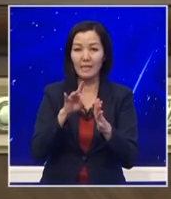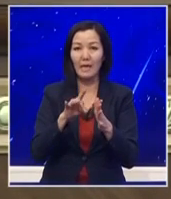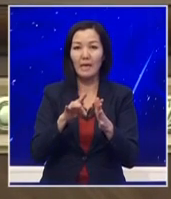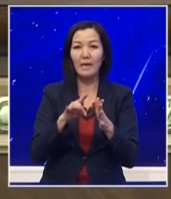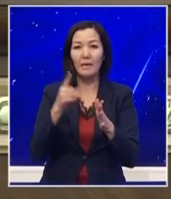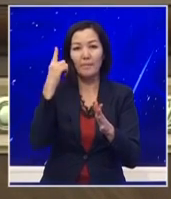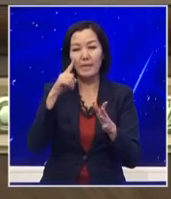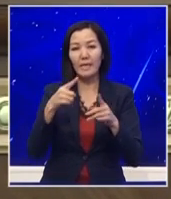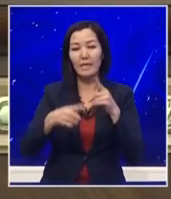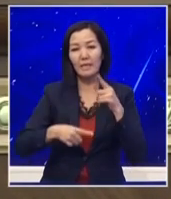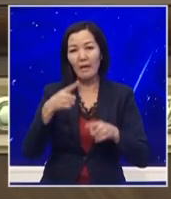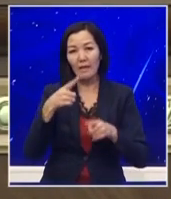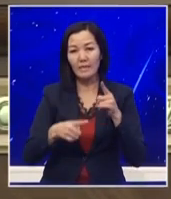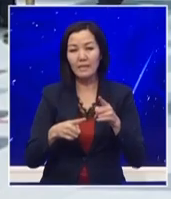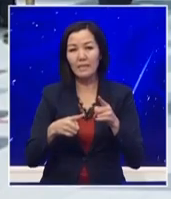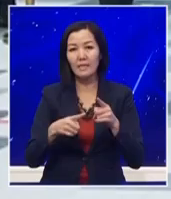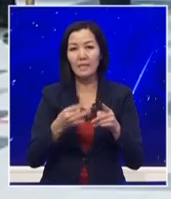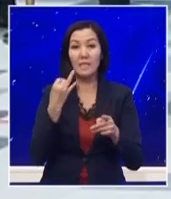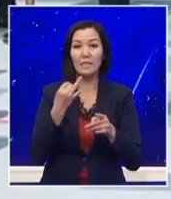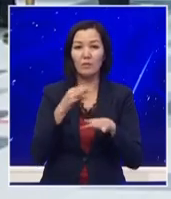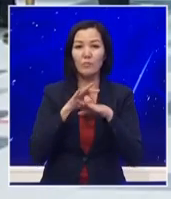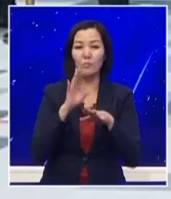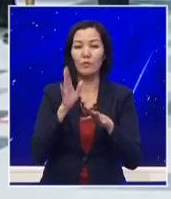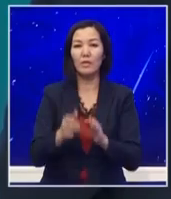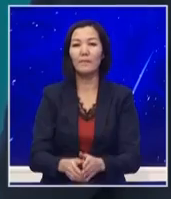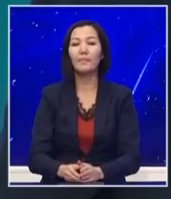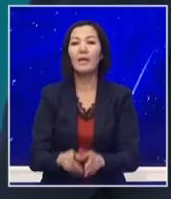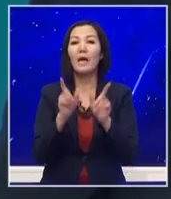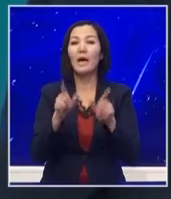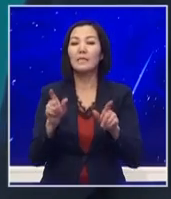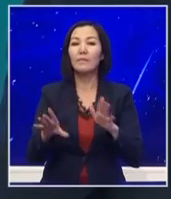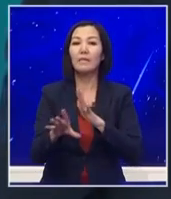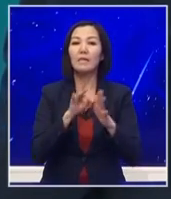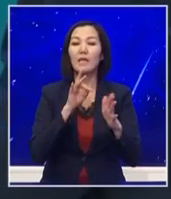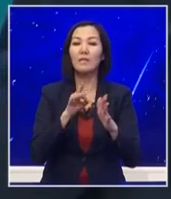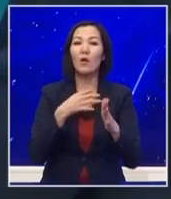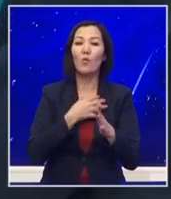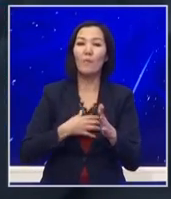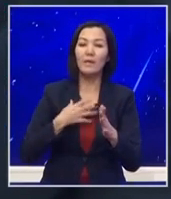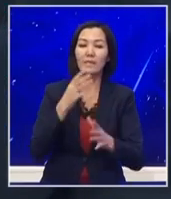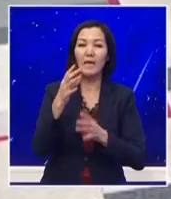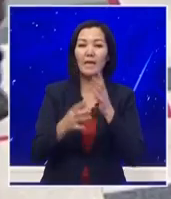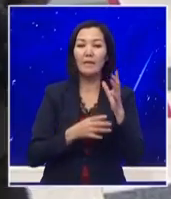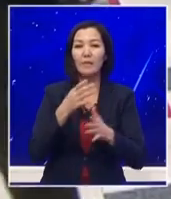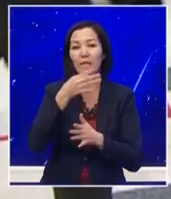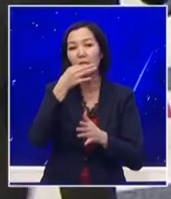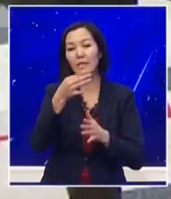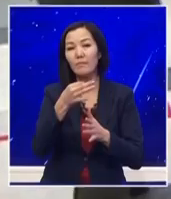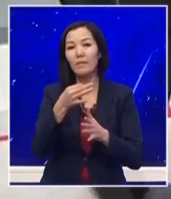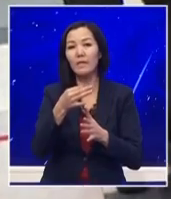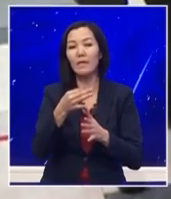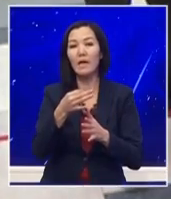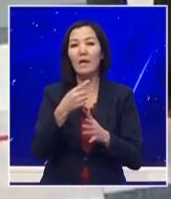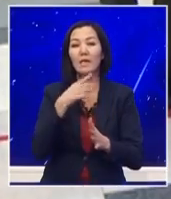таласты қыздыра түсер еді. Азаматтардың таңдау еркіндігі маңызды. Әлемдік тәжірибеде азаматтың сайлауға